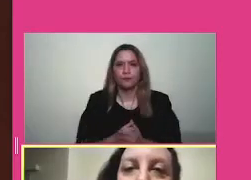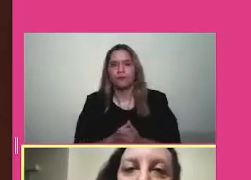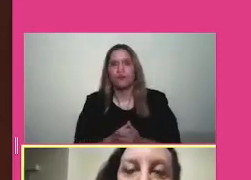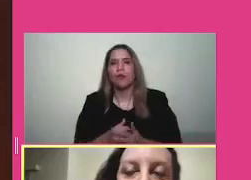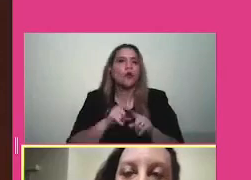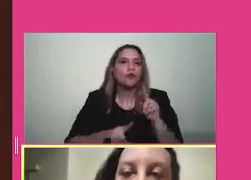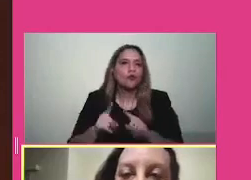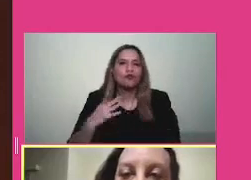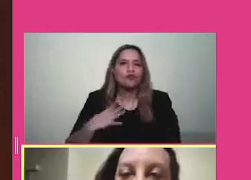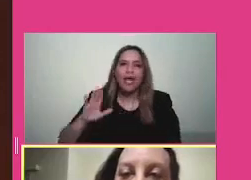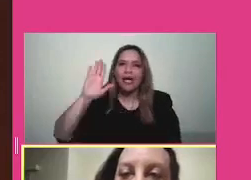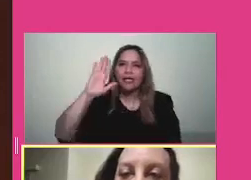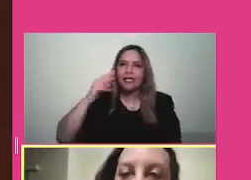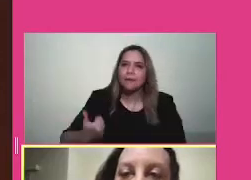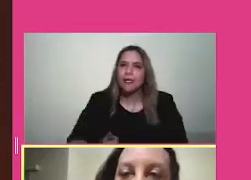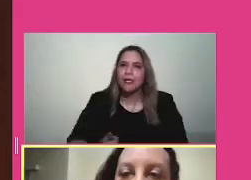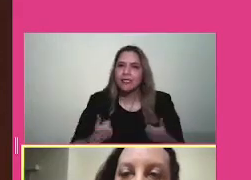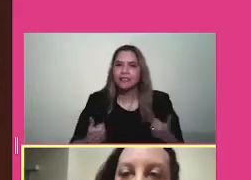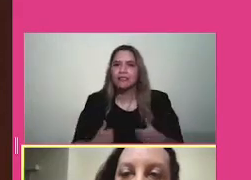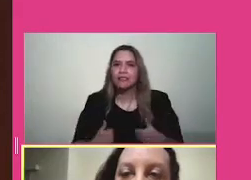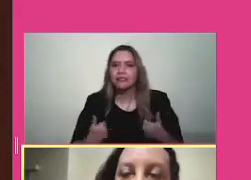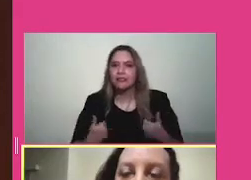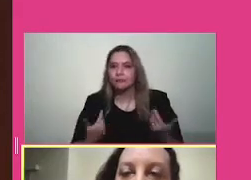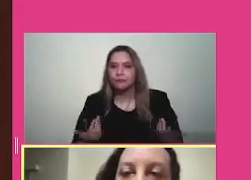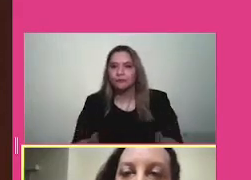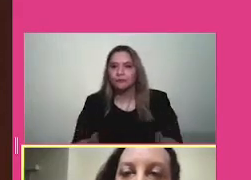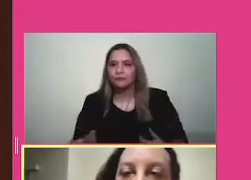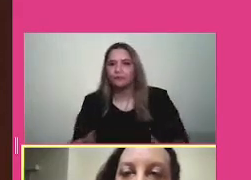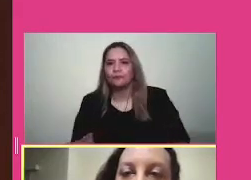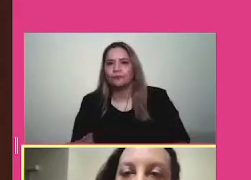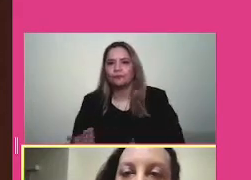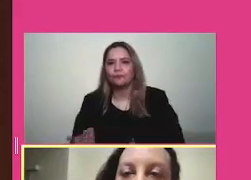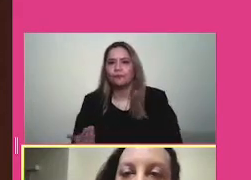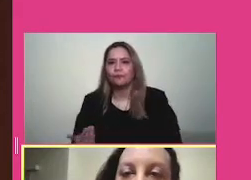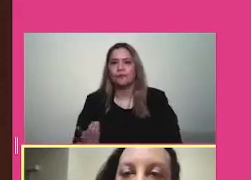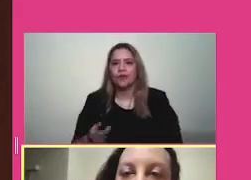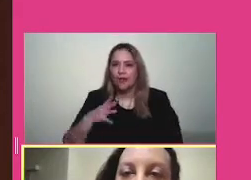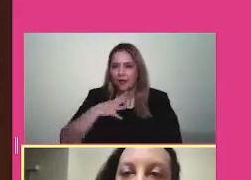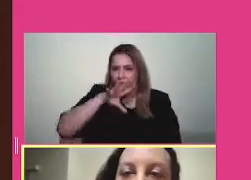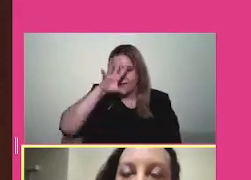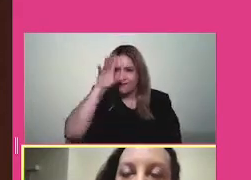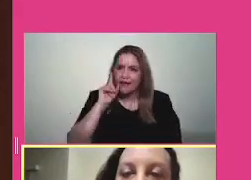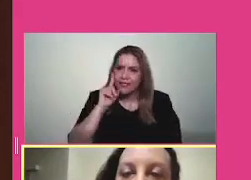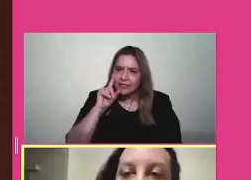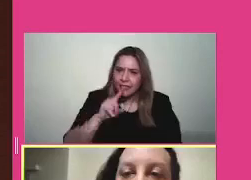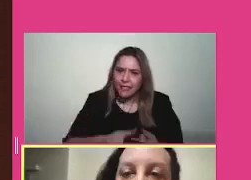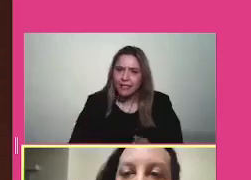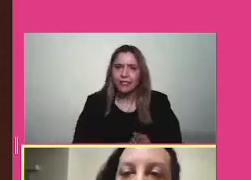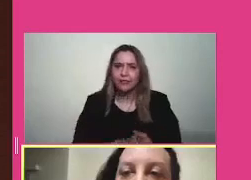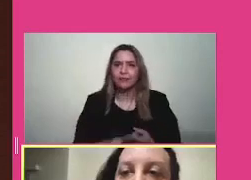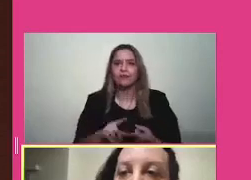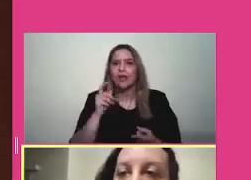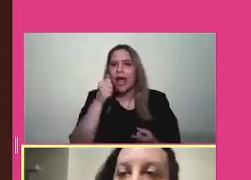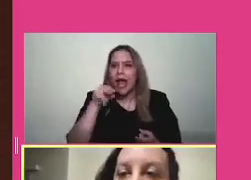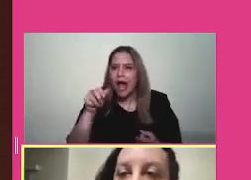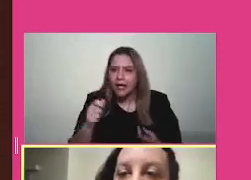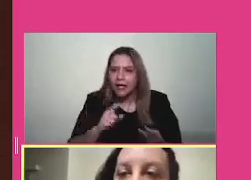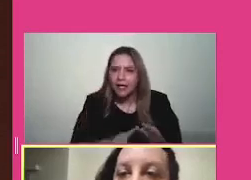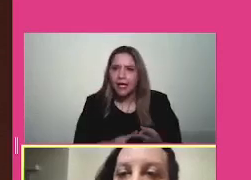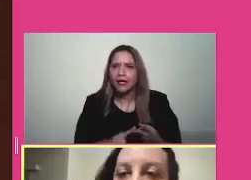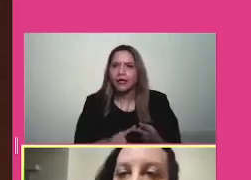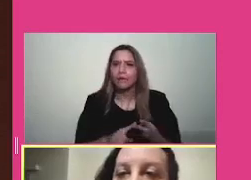ήθελε από αυτούς που παίζουν, βλέπω εδώ τη Βασιλική, την Άννα και